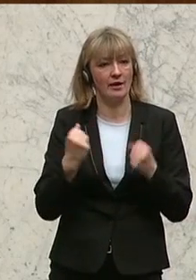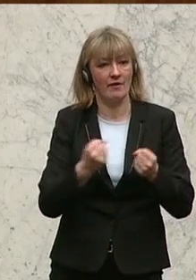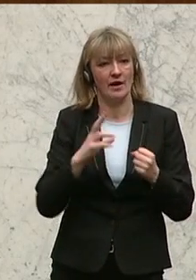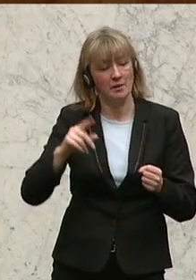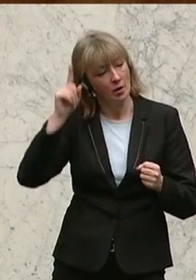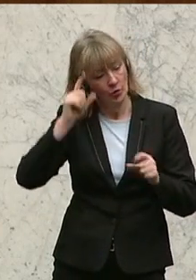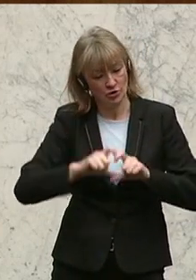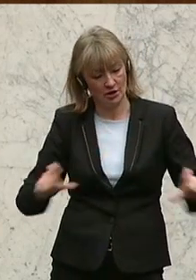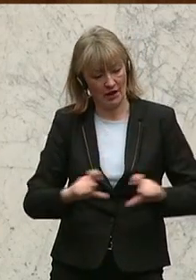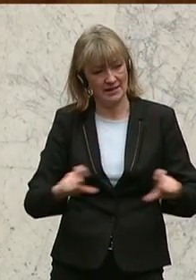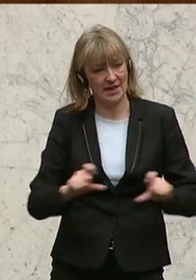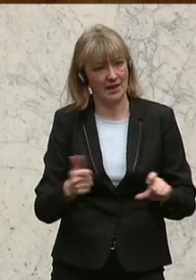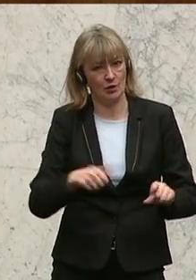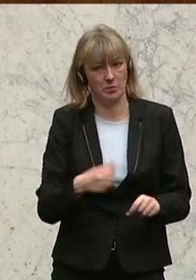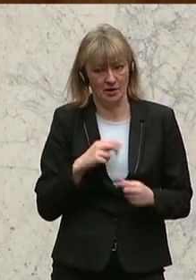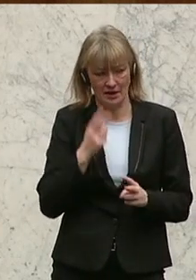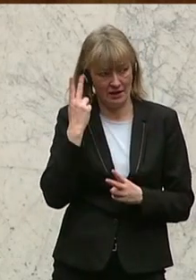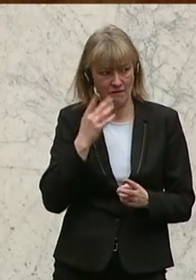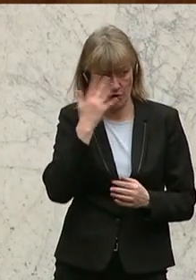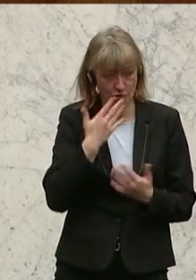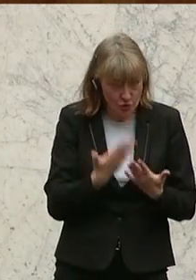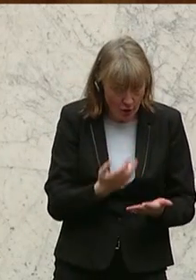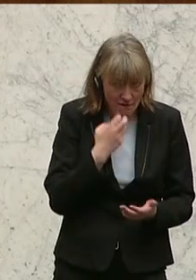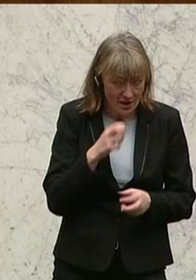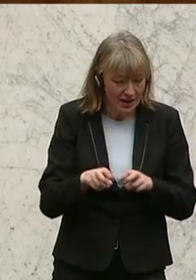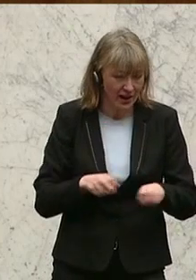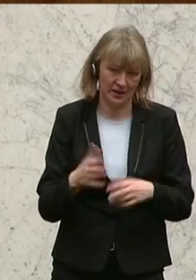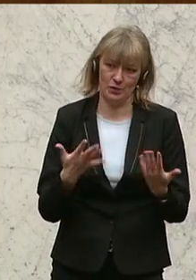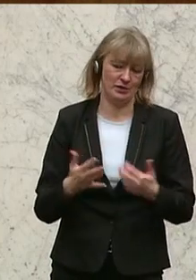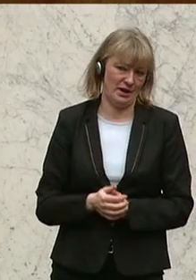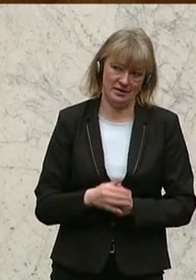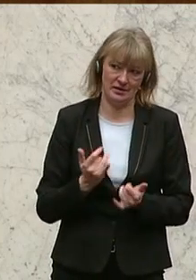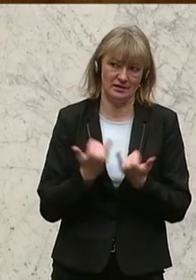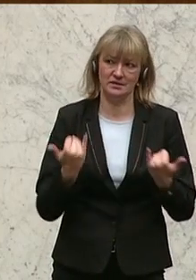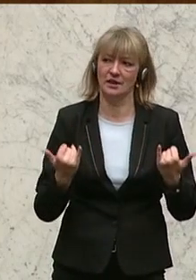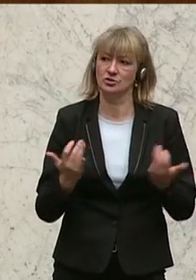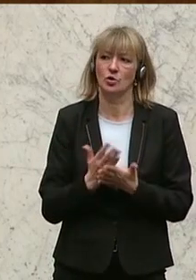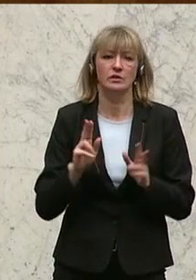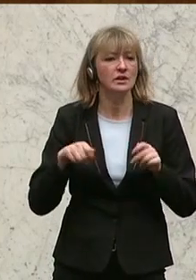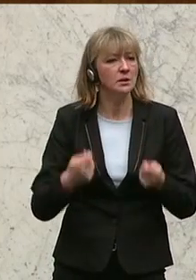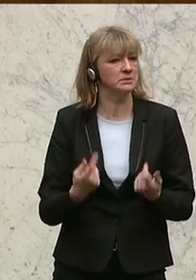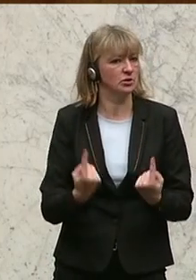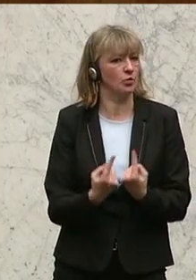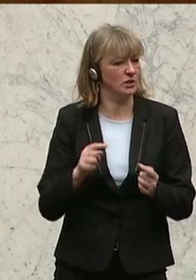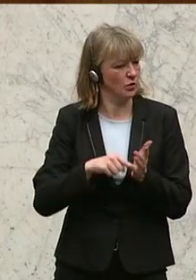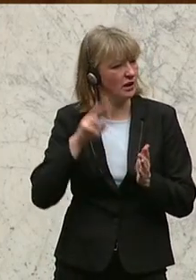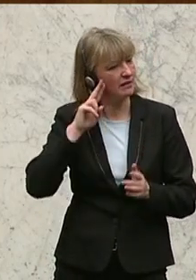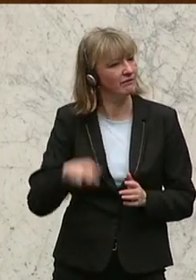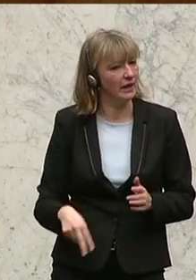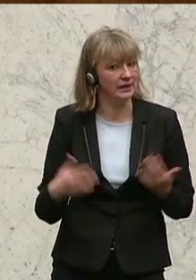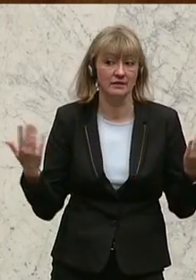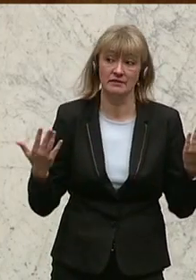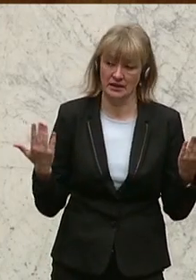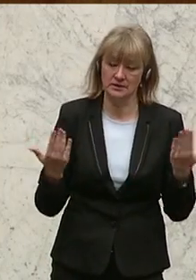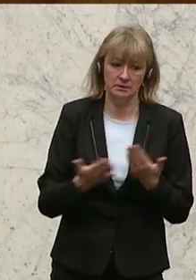kann mir nicht vorstellen, dass das die österreichische Regierung will. Derzeit haben wir es ja schon in Wien, weil, wenn wir ganz ehrlich sind,